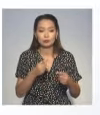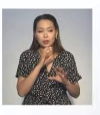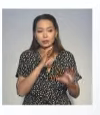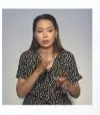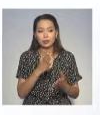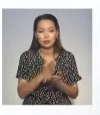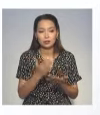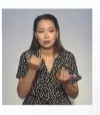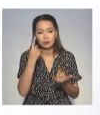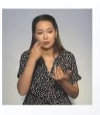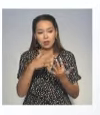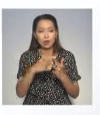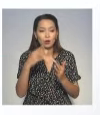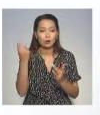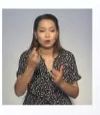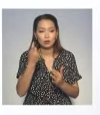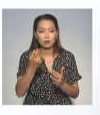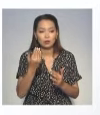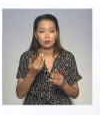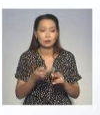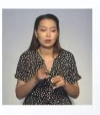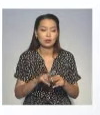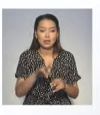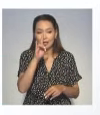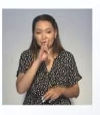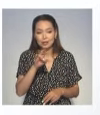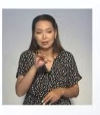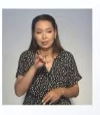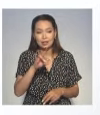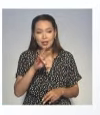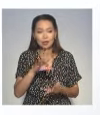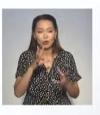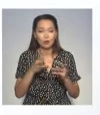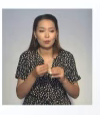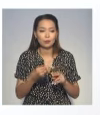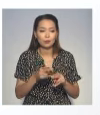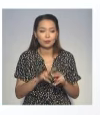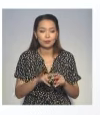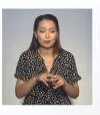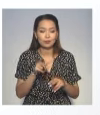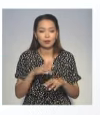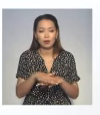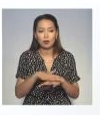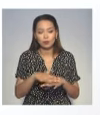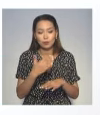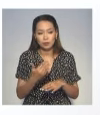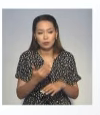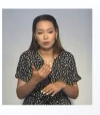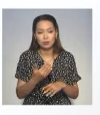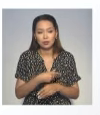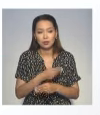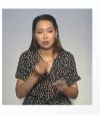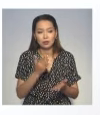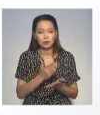Айта кету керек, ауыл шаруашылық тауар өндірушілер дизель отынын қажетті көлемін қалыптастыру және сатуы алғаш